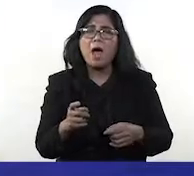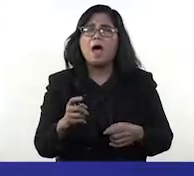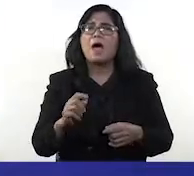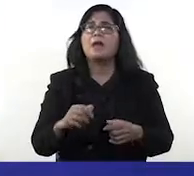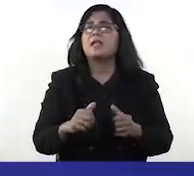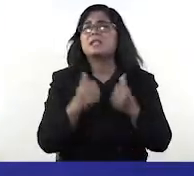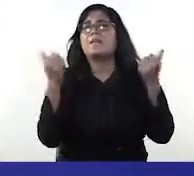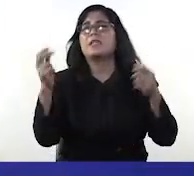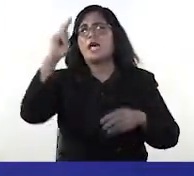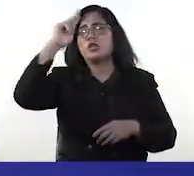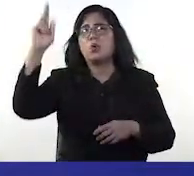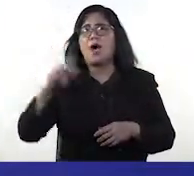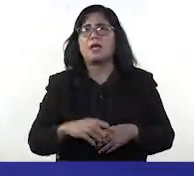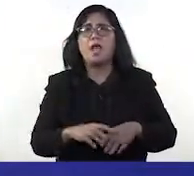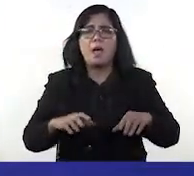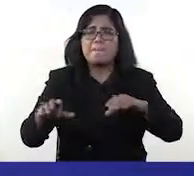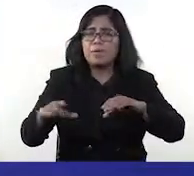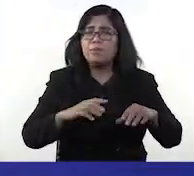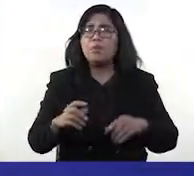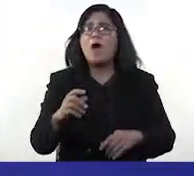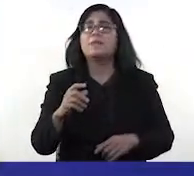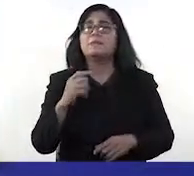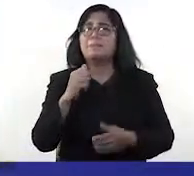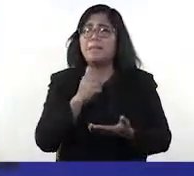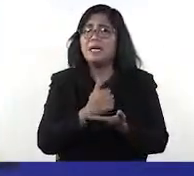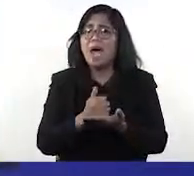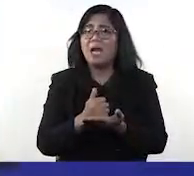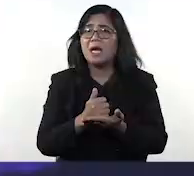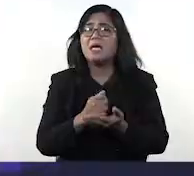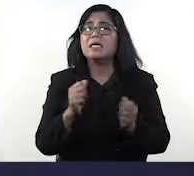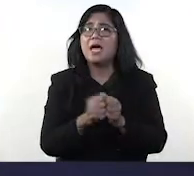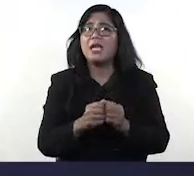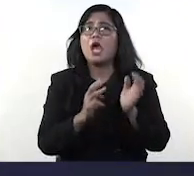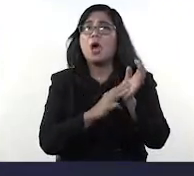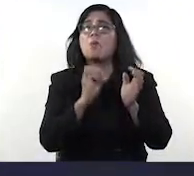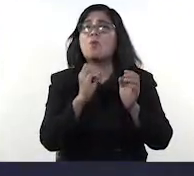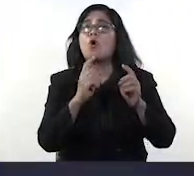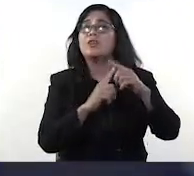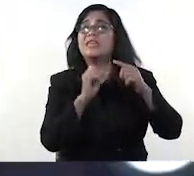sekedar saya berbuat yang benar tetapi sense berbuat yang benar dengan motif yang benar